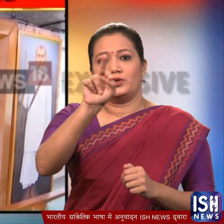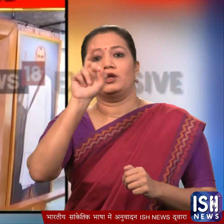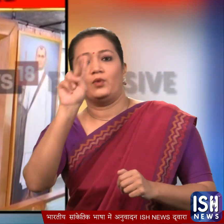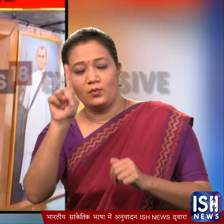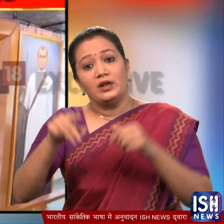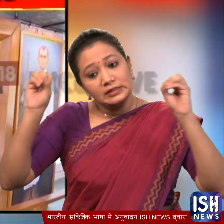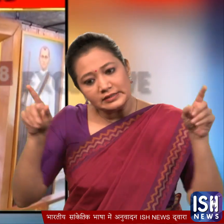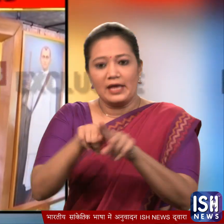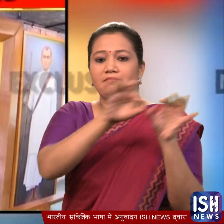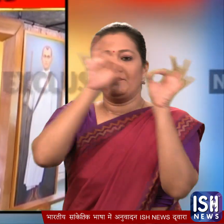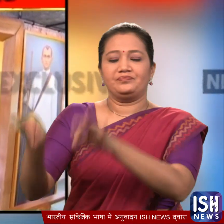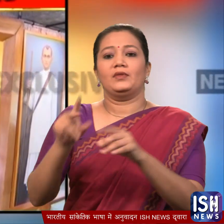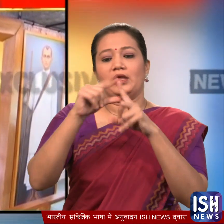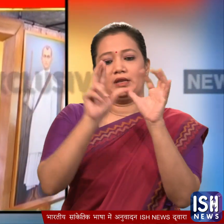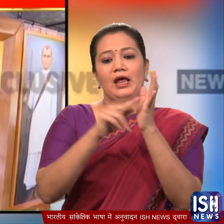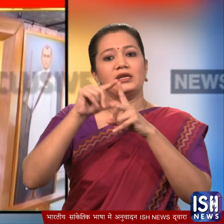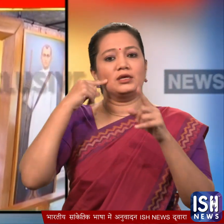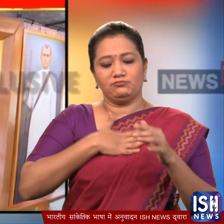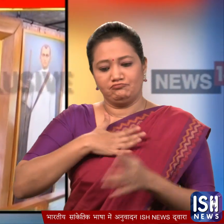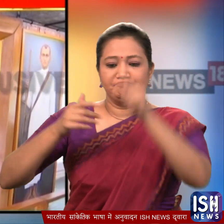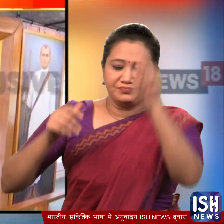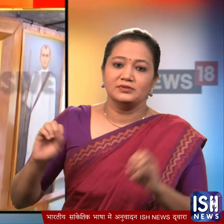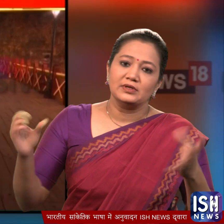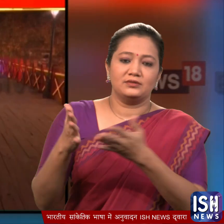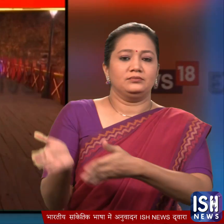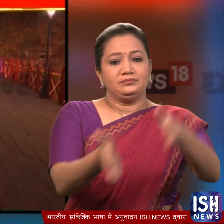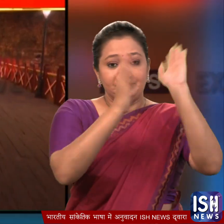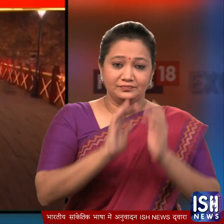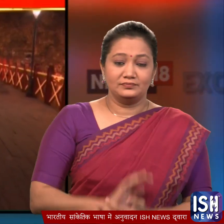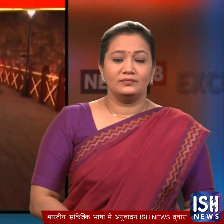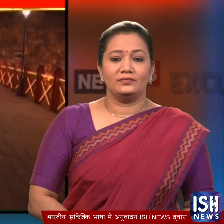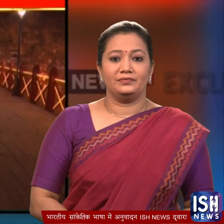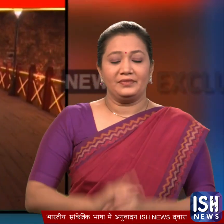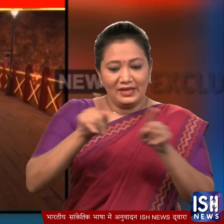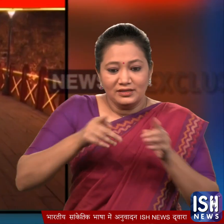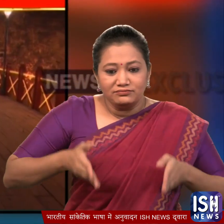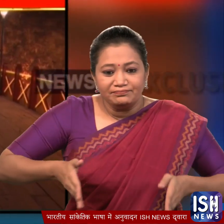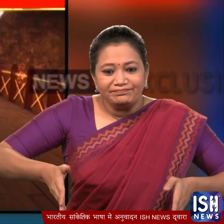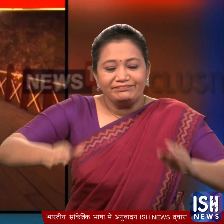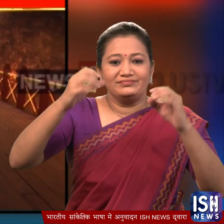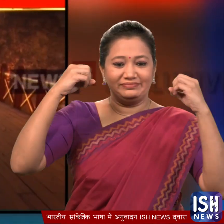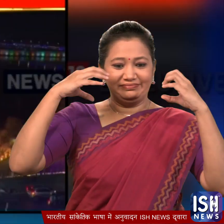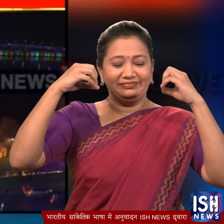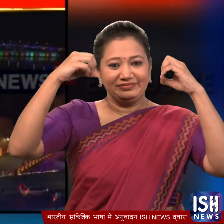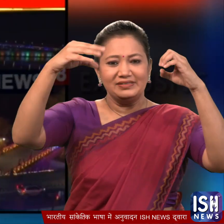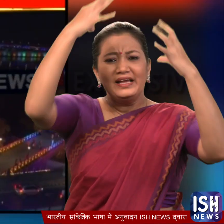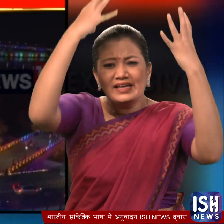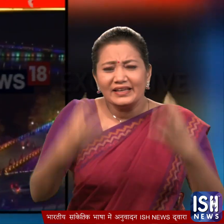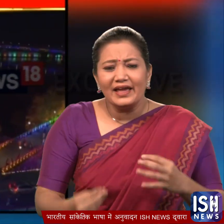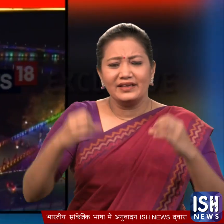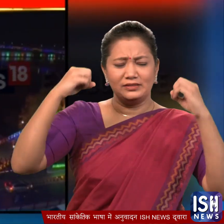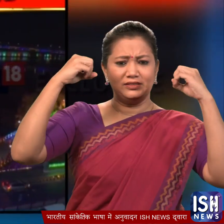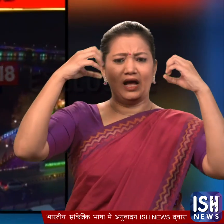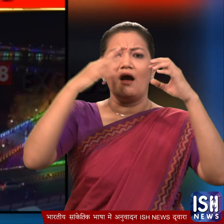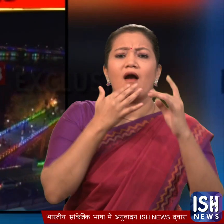मोदी एक और दांडी यात्रा को हरी झंडी देने वाले हैं। आश्रम में दांडी यात्रा के मार्ग को भी लाइटों से सजाया गया, जो